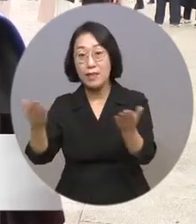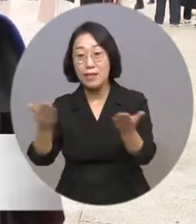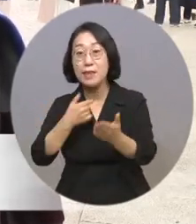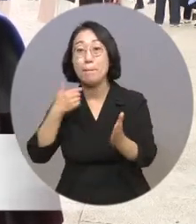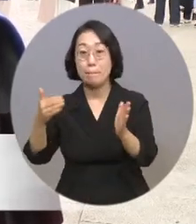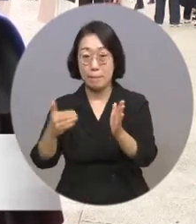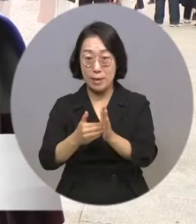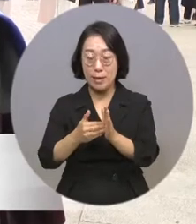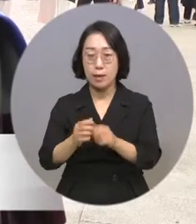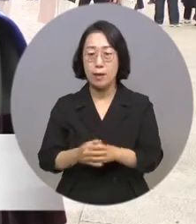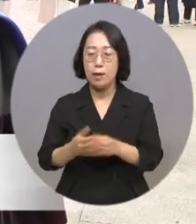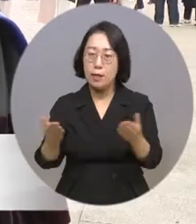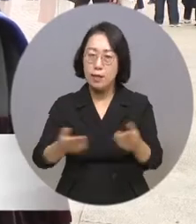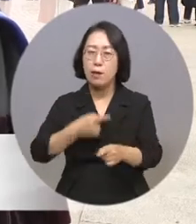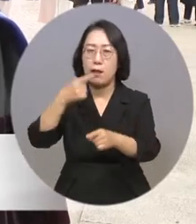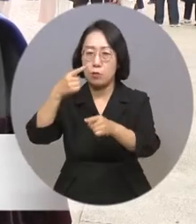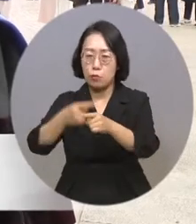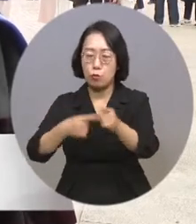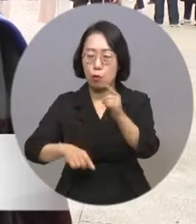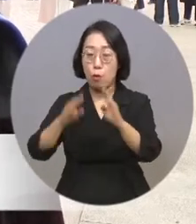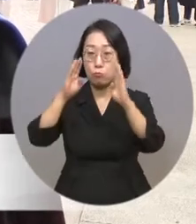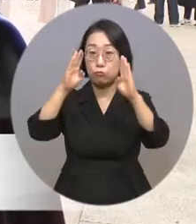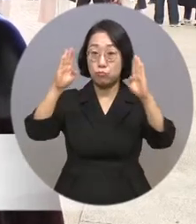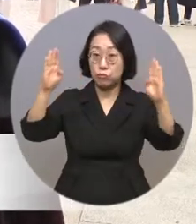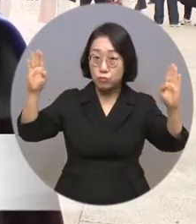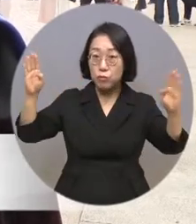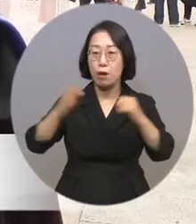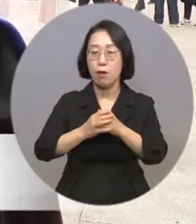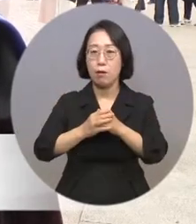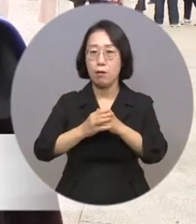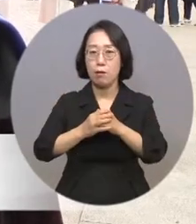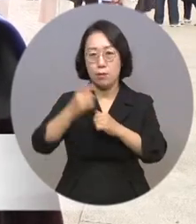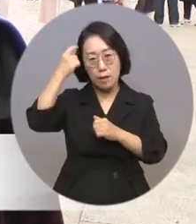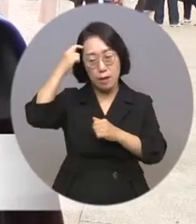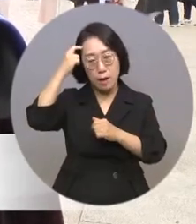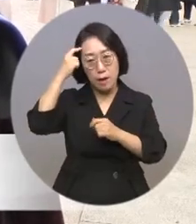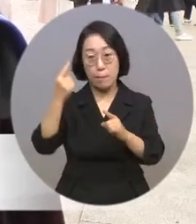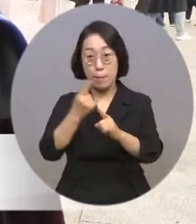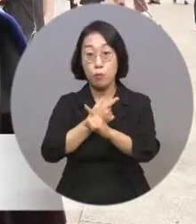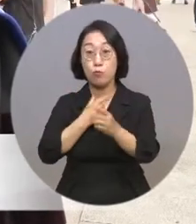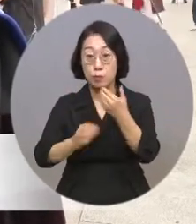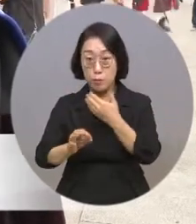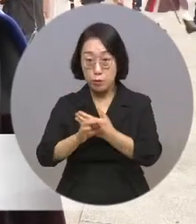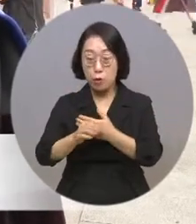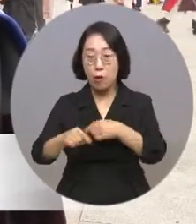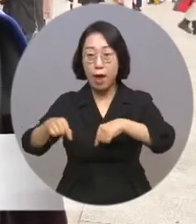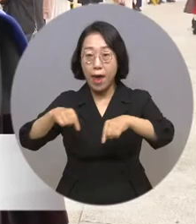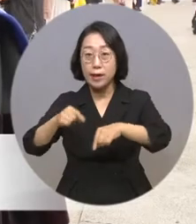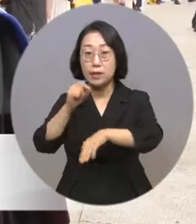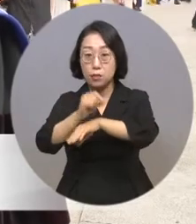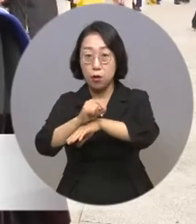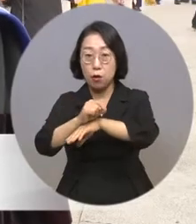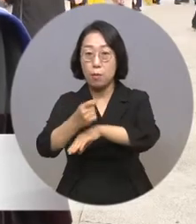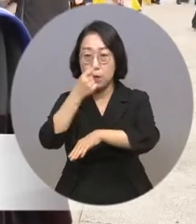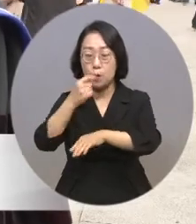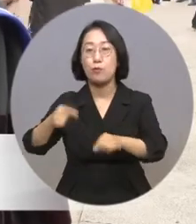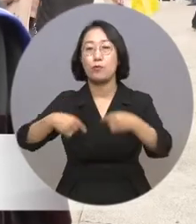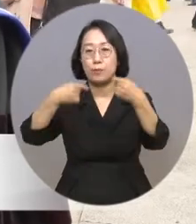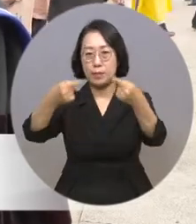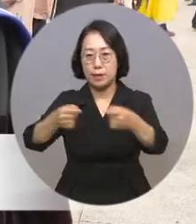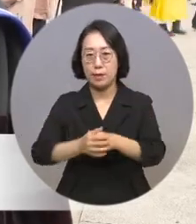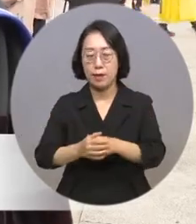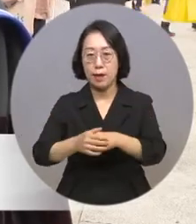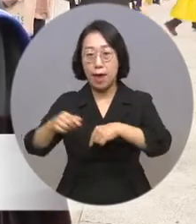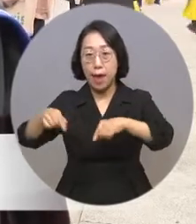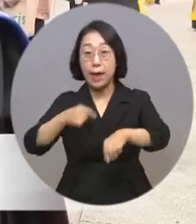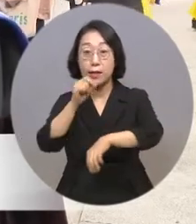했는데 일을 하다 보니까 더 포괄적으로 더 크게 바라보기 위해서 행정학을 배우게 됐습니다. 저는 행정이